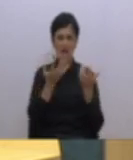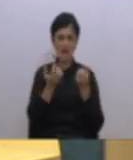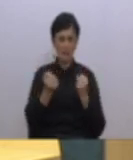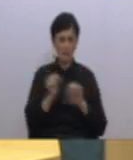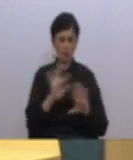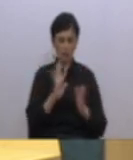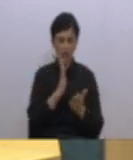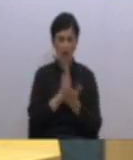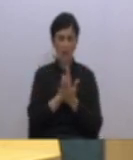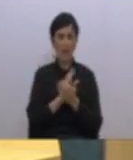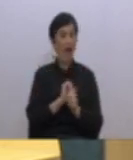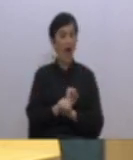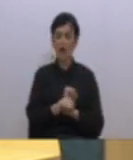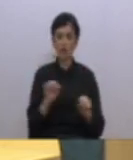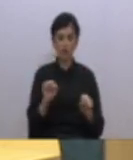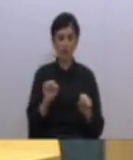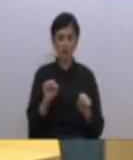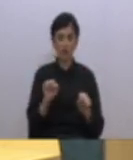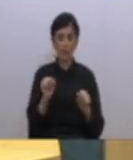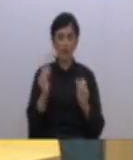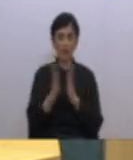მიუღებელია მეგობრებო, არ შეიძლება.